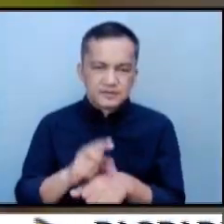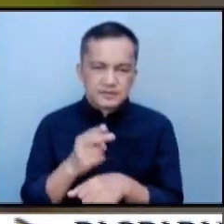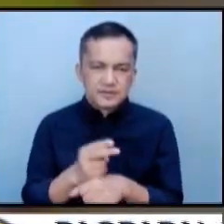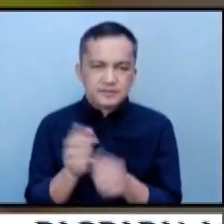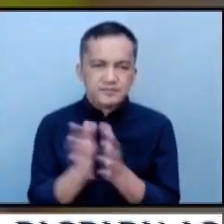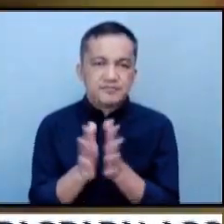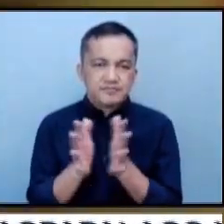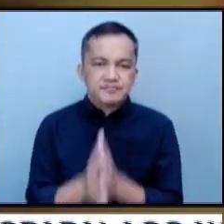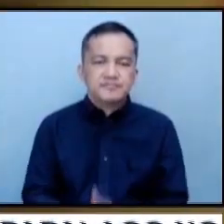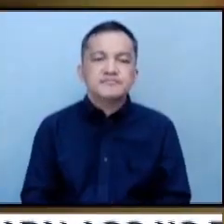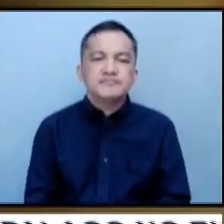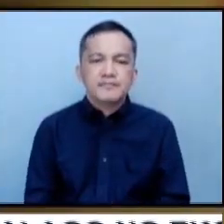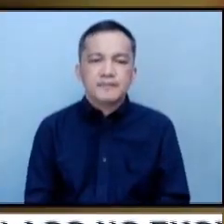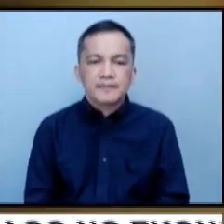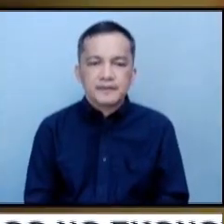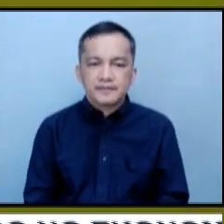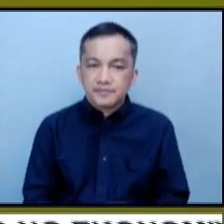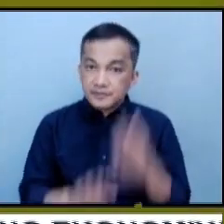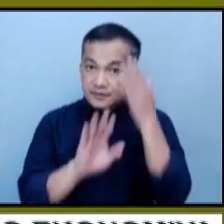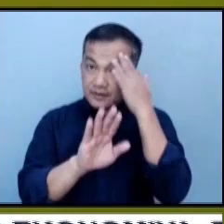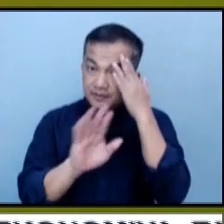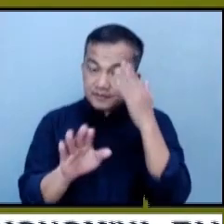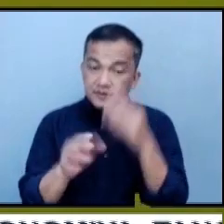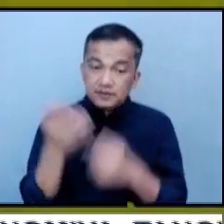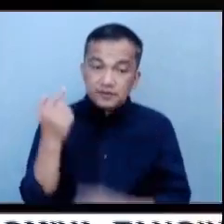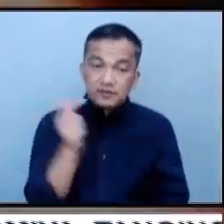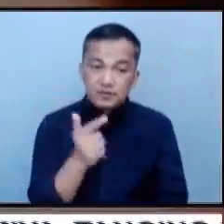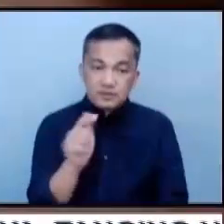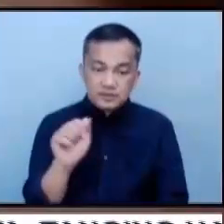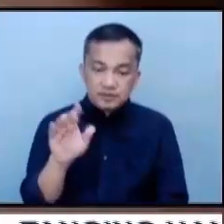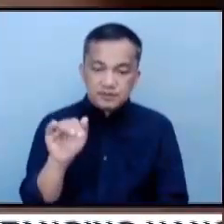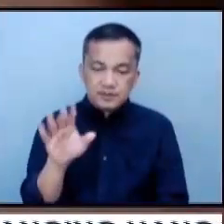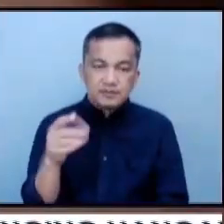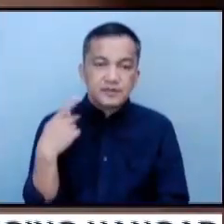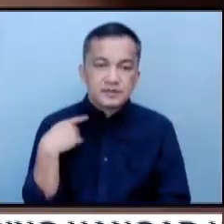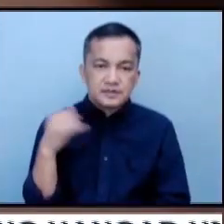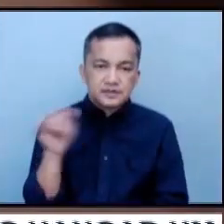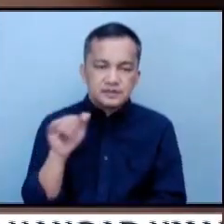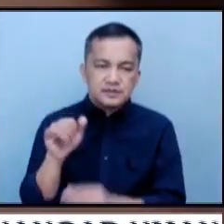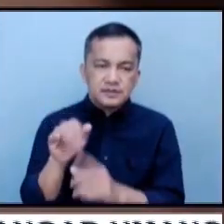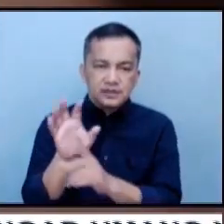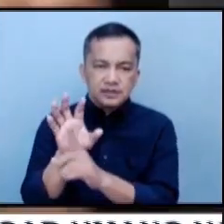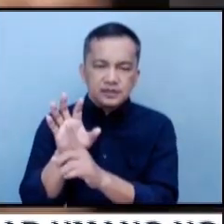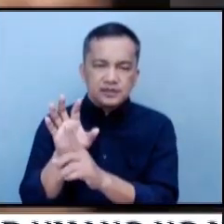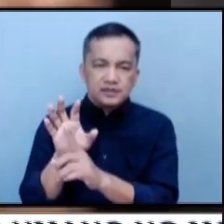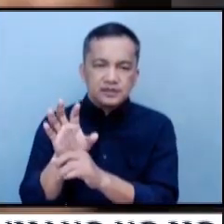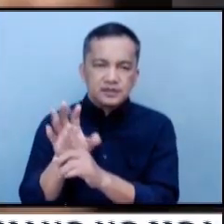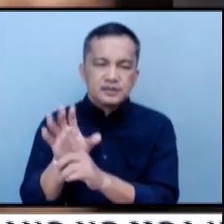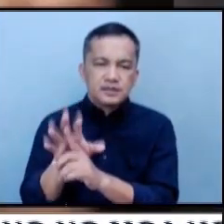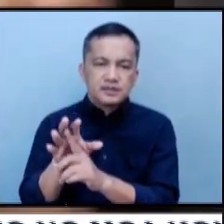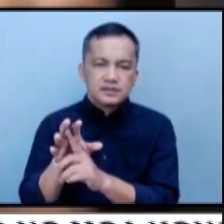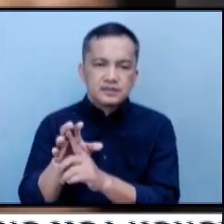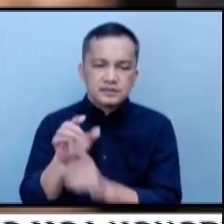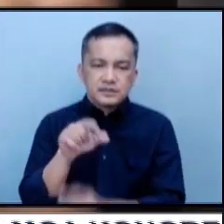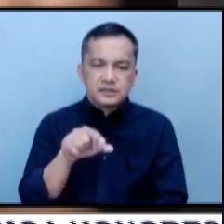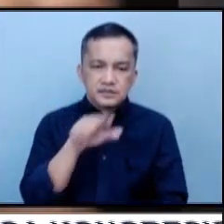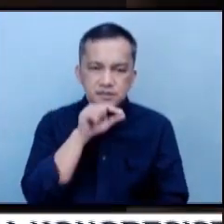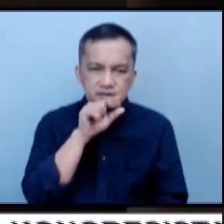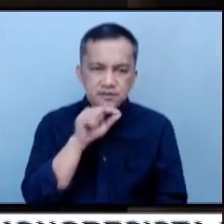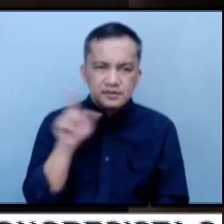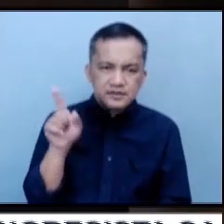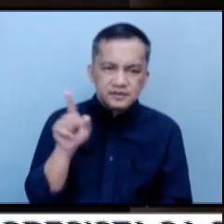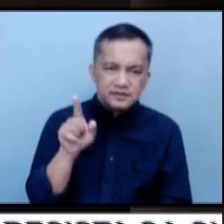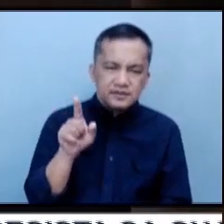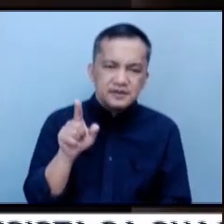Pero, alam mo ba na noong 2015 may ganitong trend din sa China? Pero sa halip na bibe, bean sprout o tubo ng